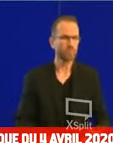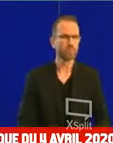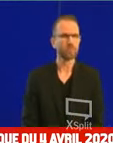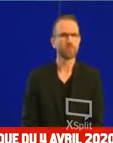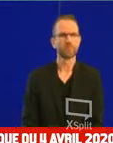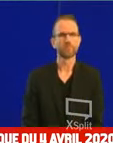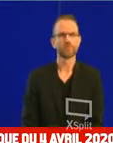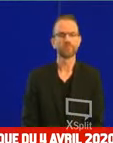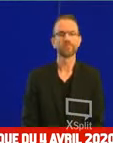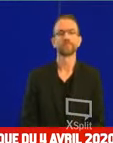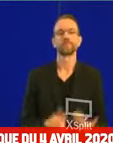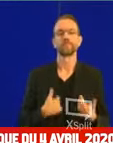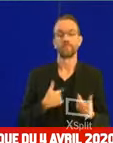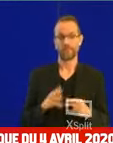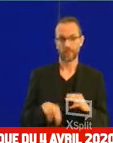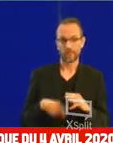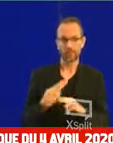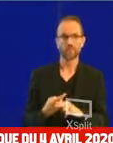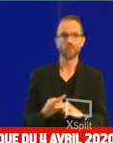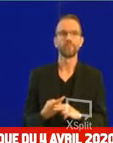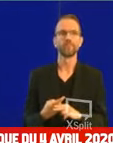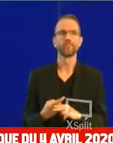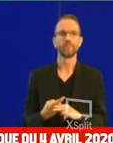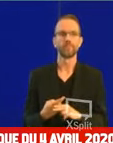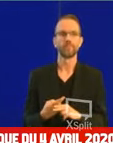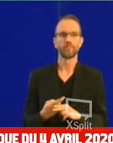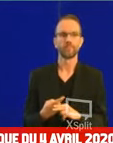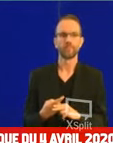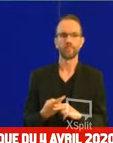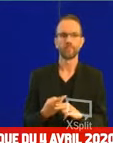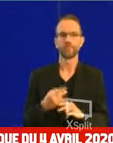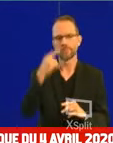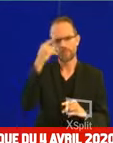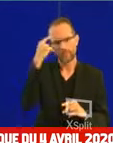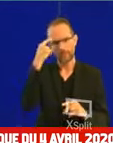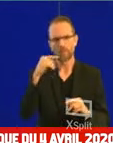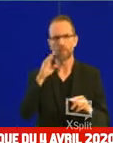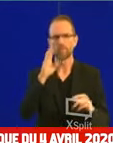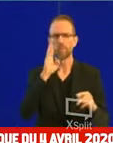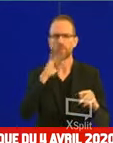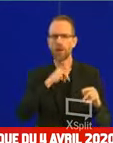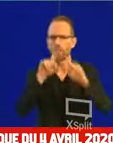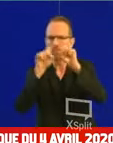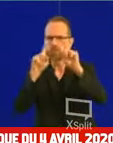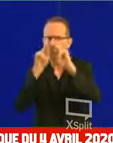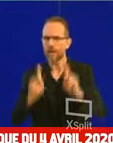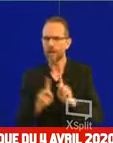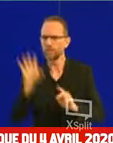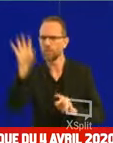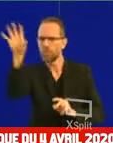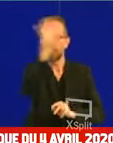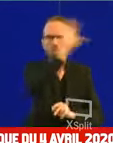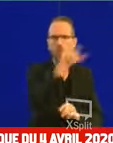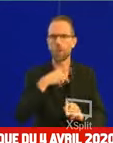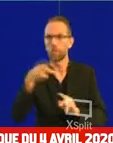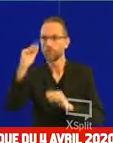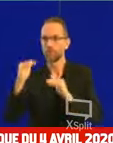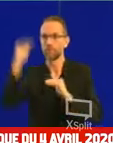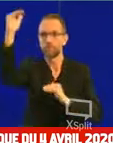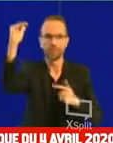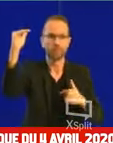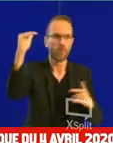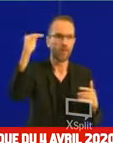et plus de cas d'infection et plus de cas sévères liées à ce qui s'est passé tout au début de l'épidémie